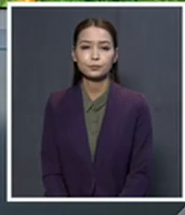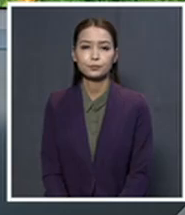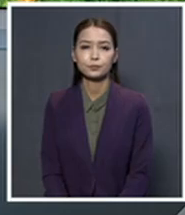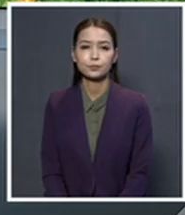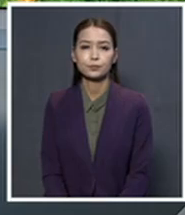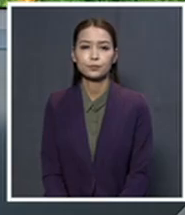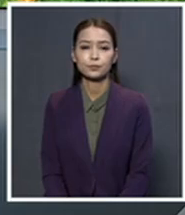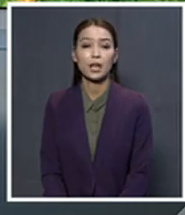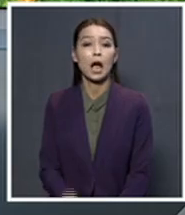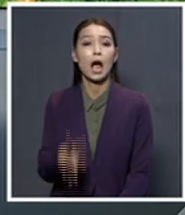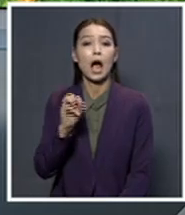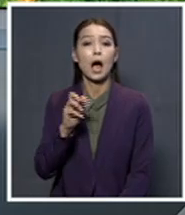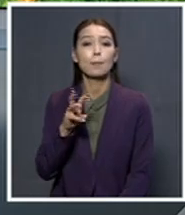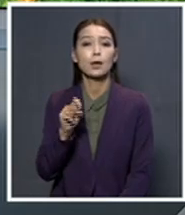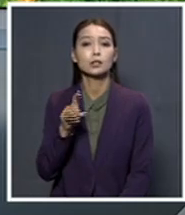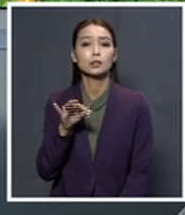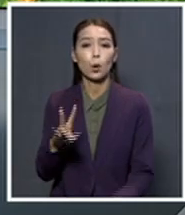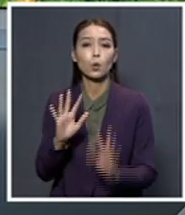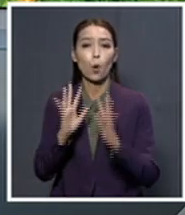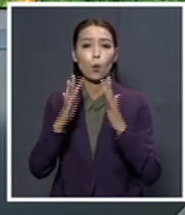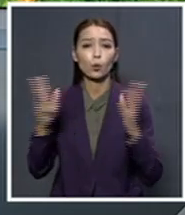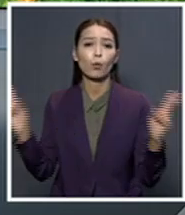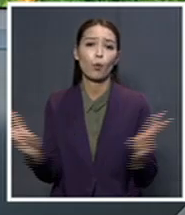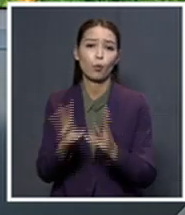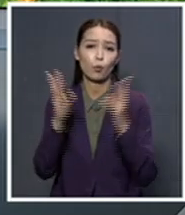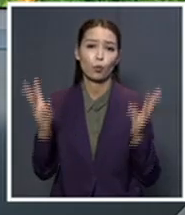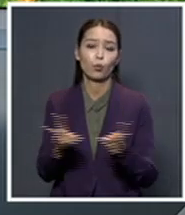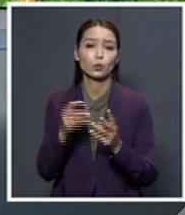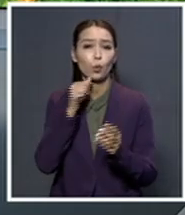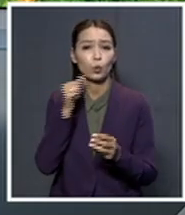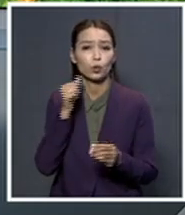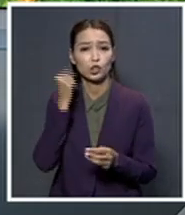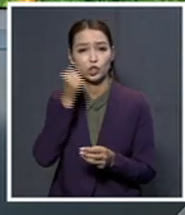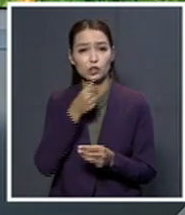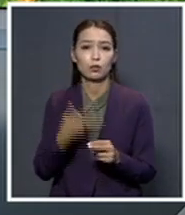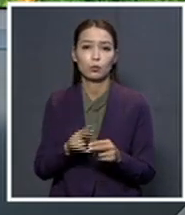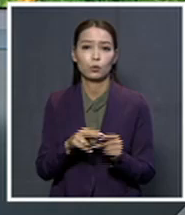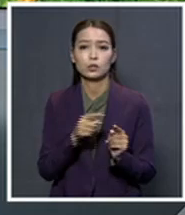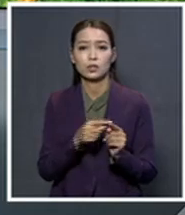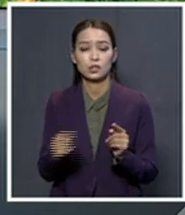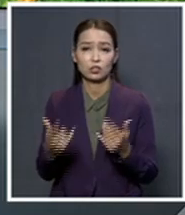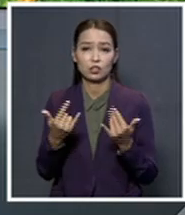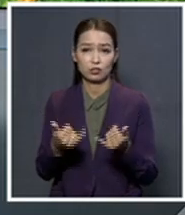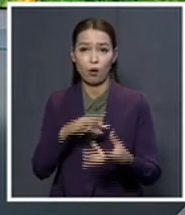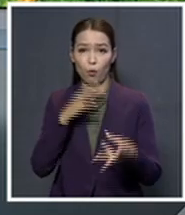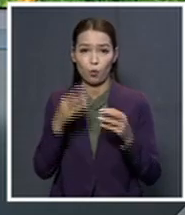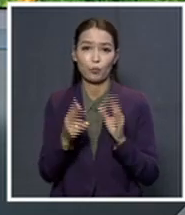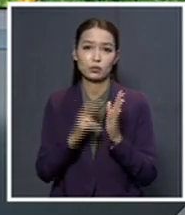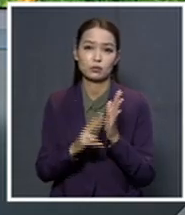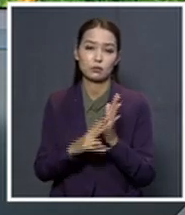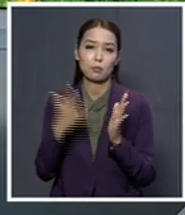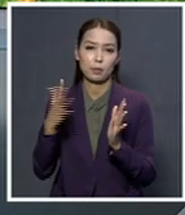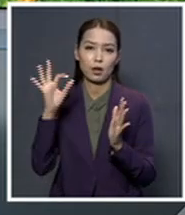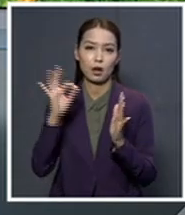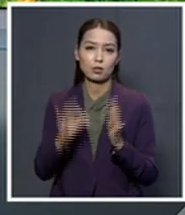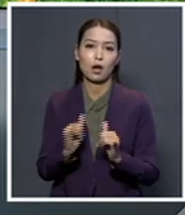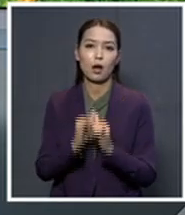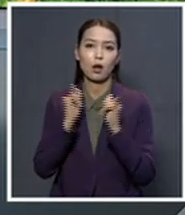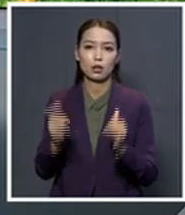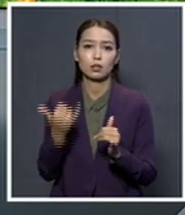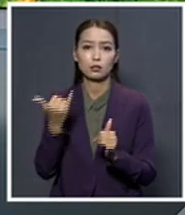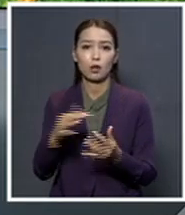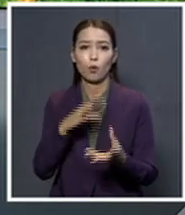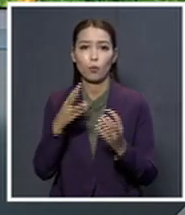Әлем жаңалықтары. Амазон орманында өрттің ауқымы өткен жылдың осы кезеңмен салыстырғанда 85%-ға кеңейген. Оның басым